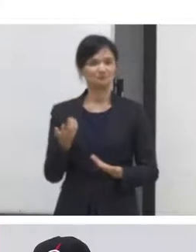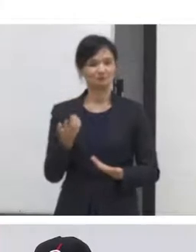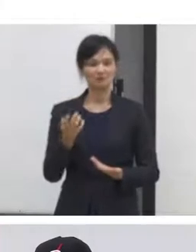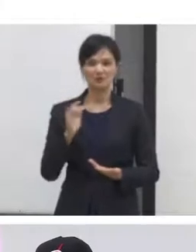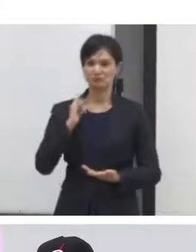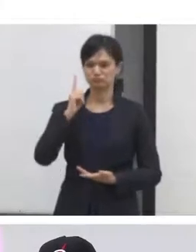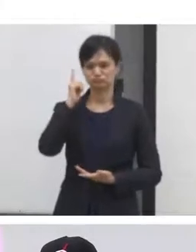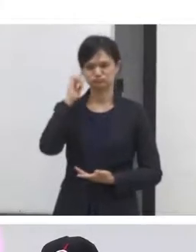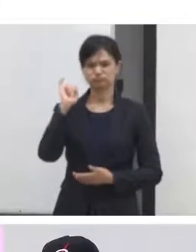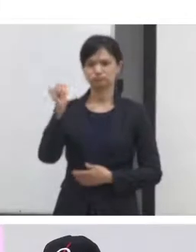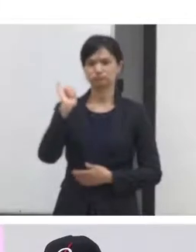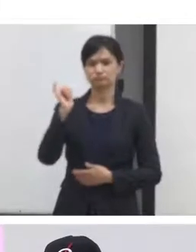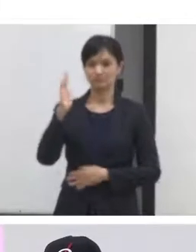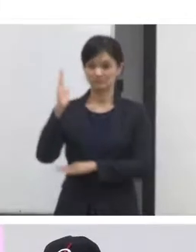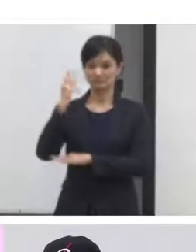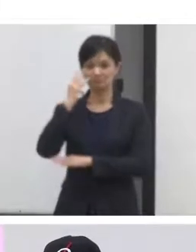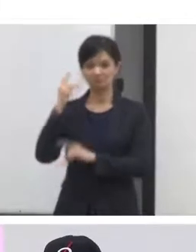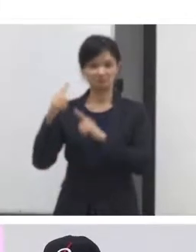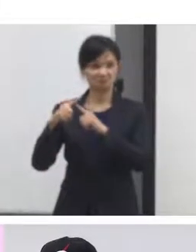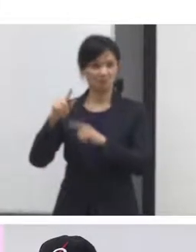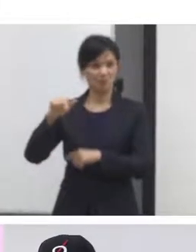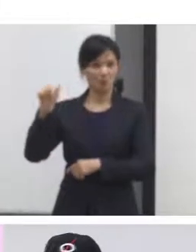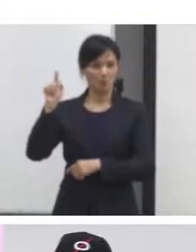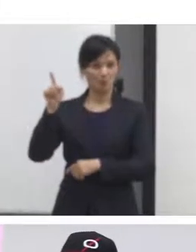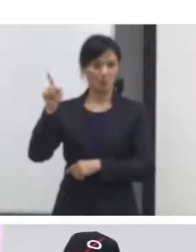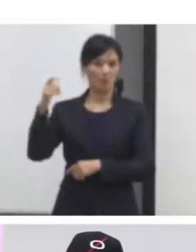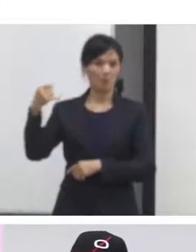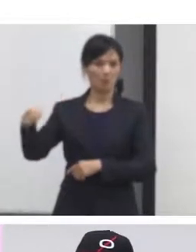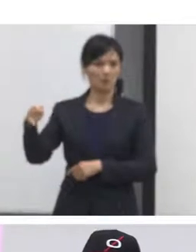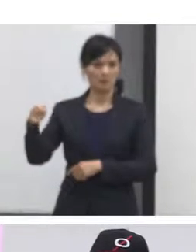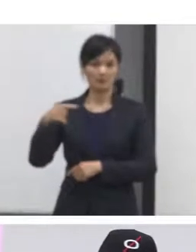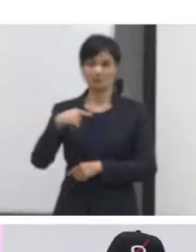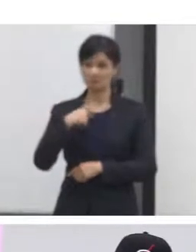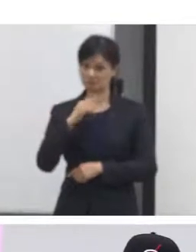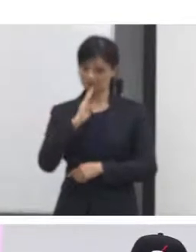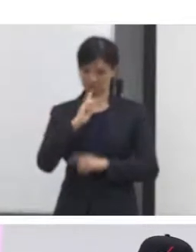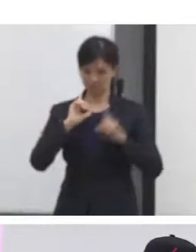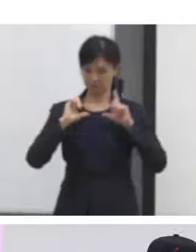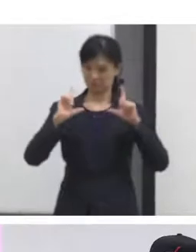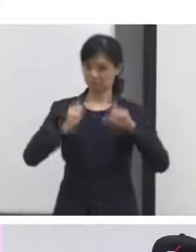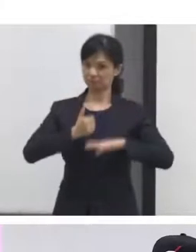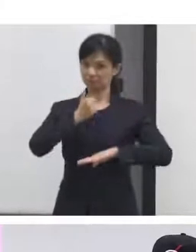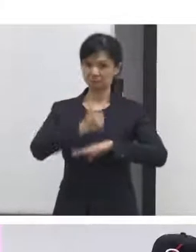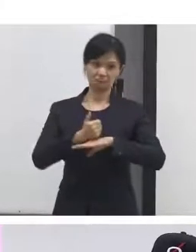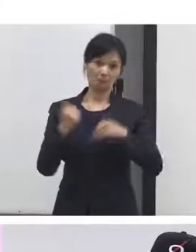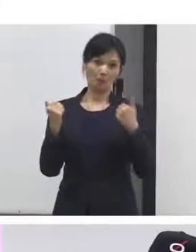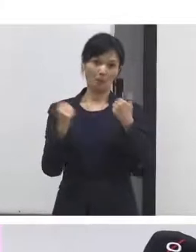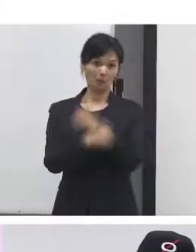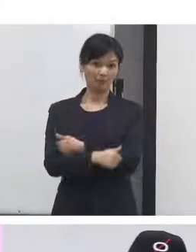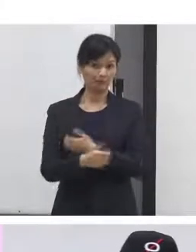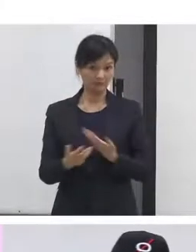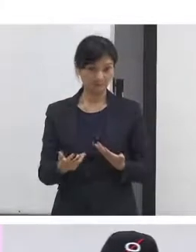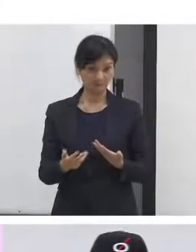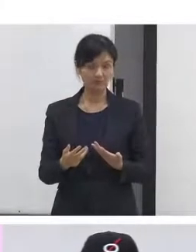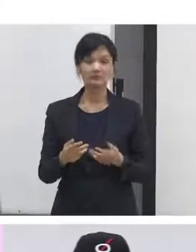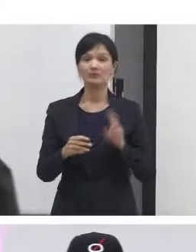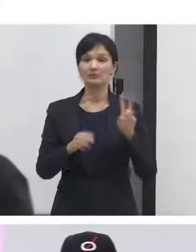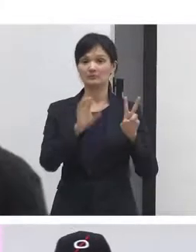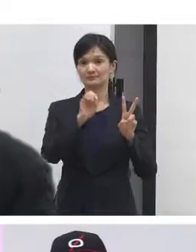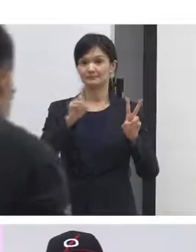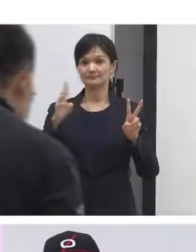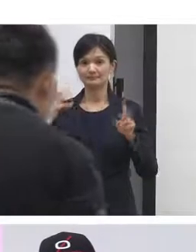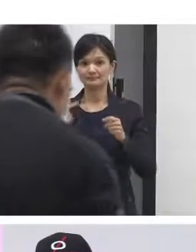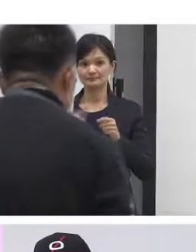台面上的政治人物做得不好？那是不是你站出来当一个政治人物试试看？好，所以2014的时候，我就真的2014